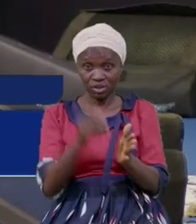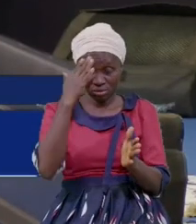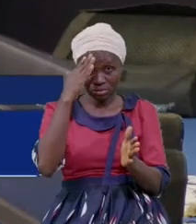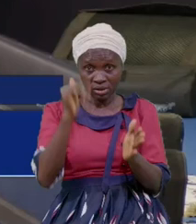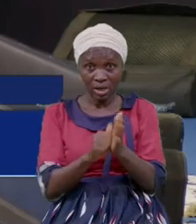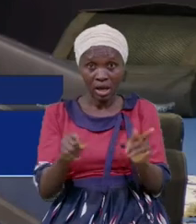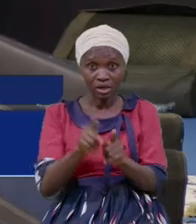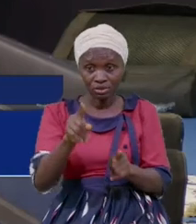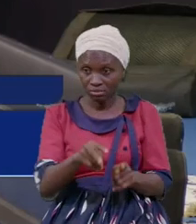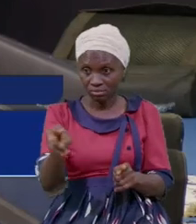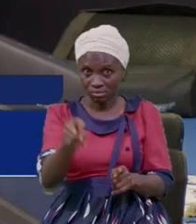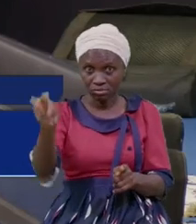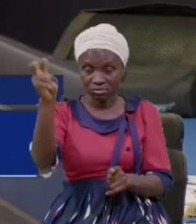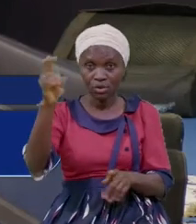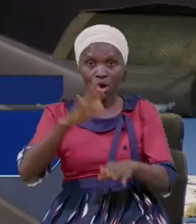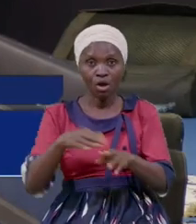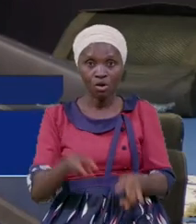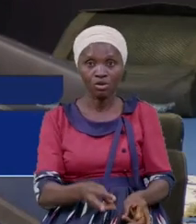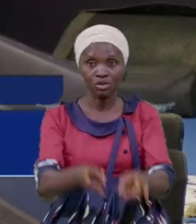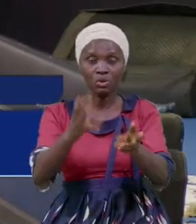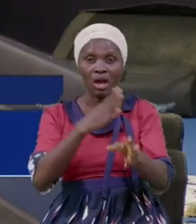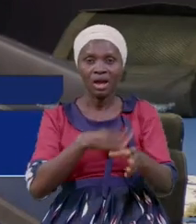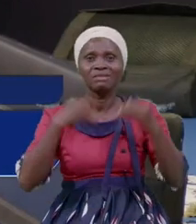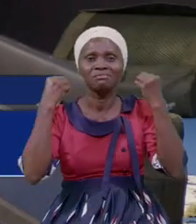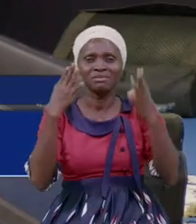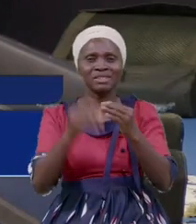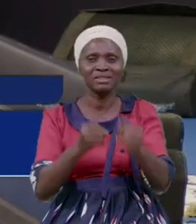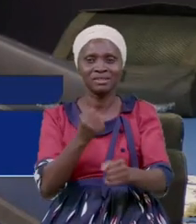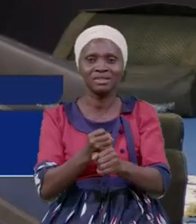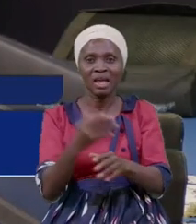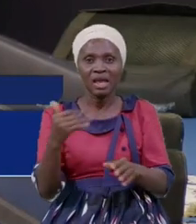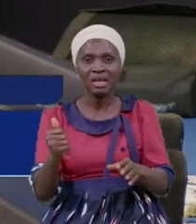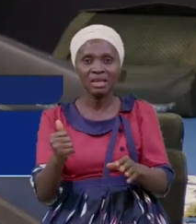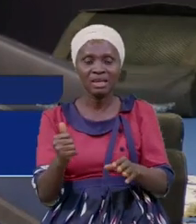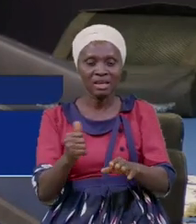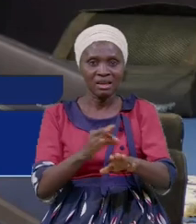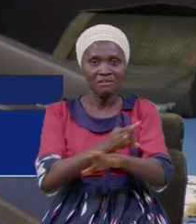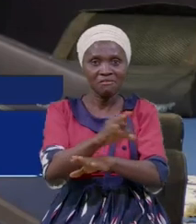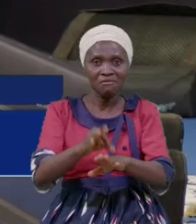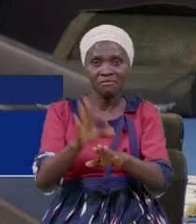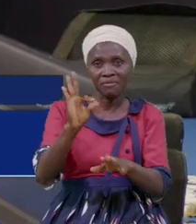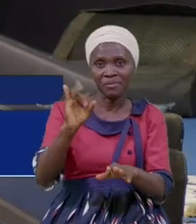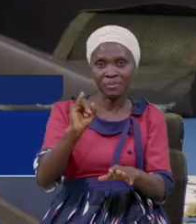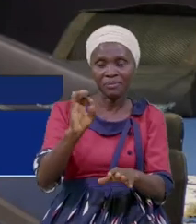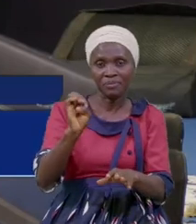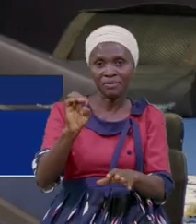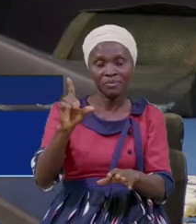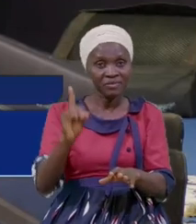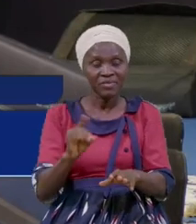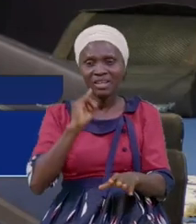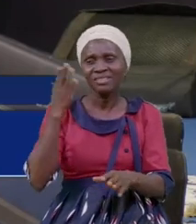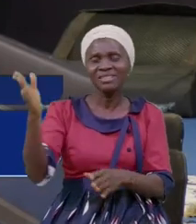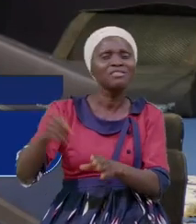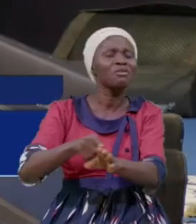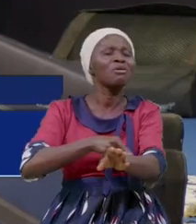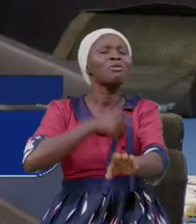qu voyager et pendant des années les champs sont toujours là pas de fruits pas de plantation pas de culture jusqu'à